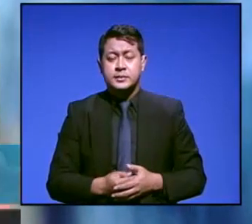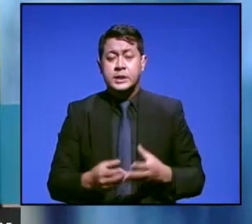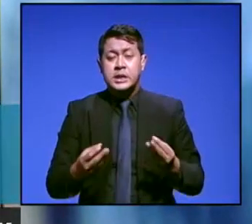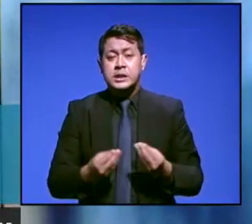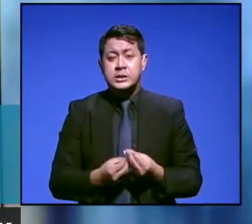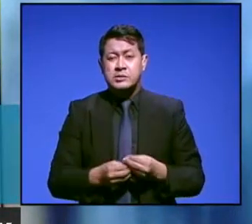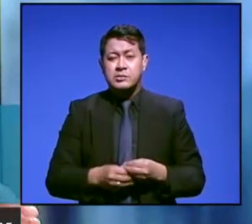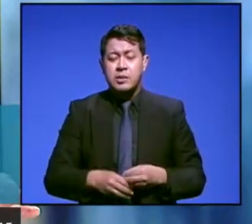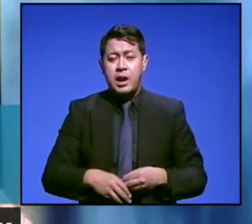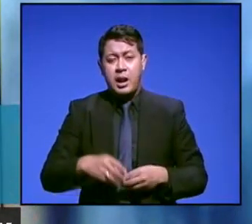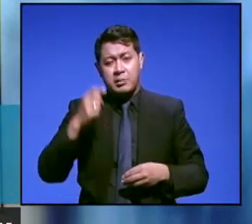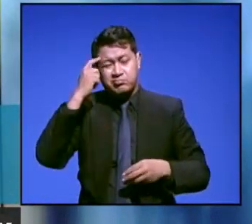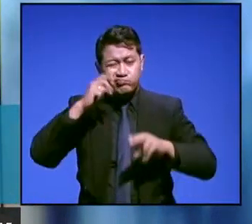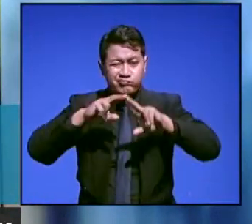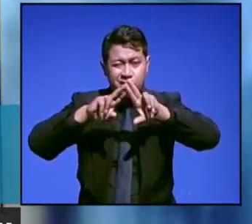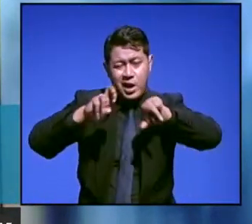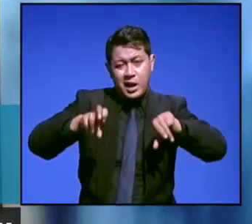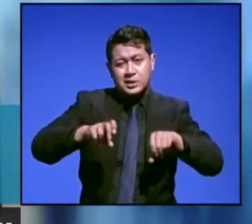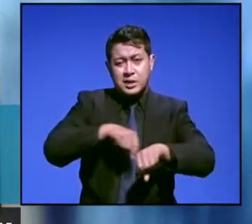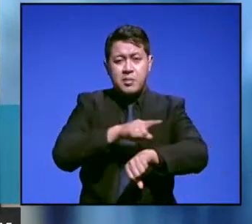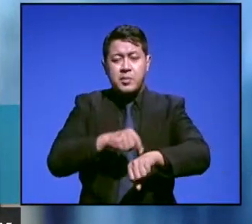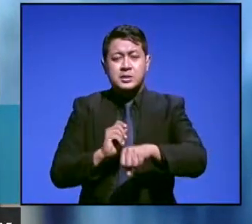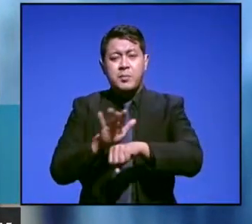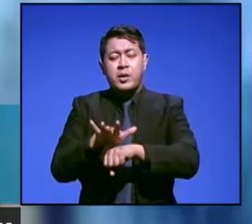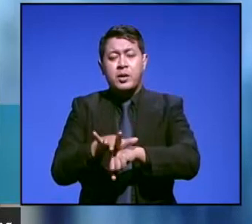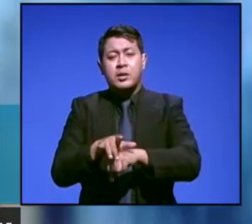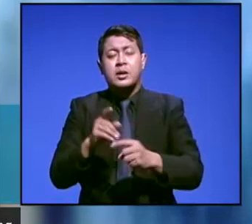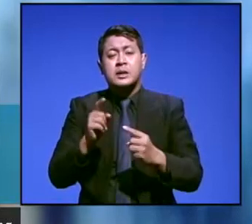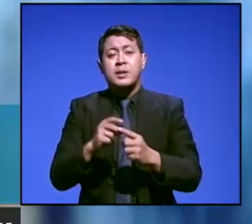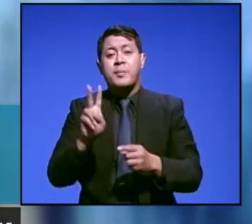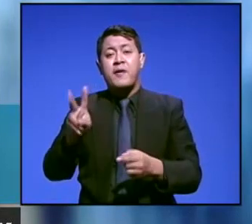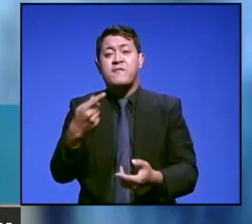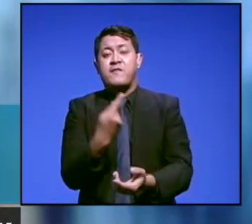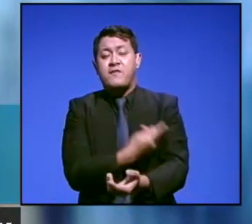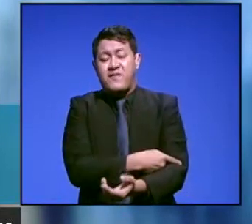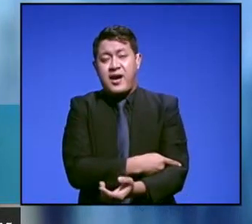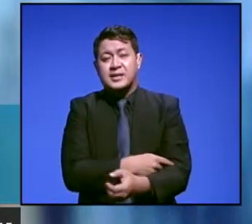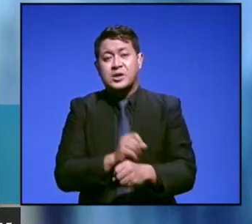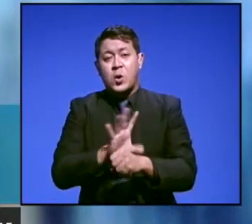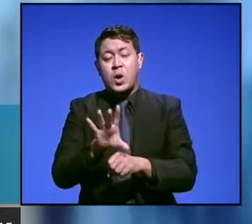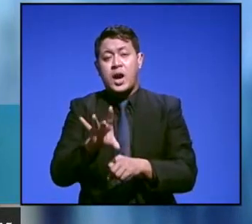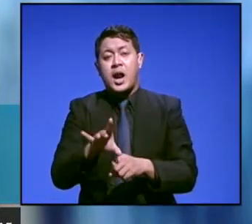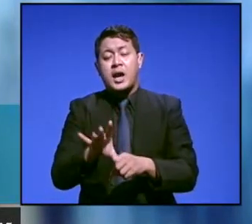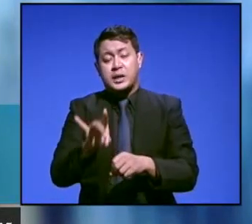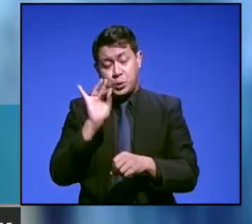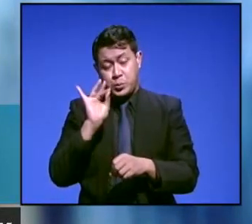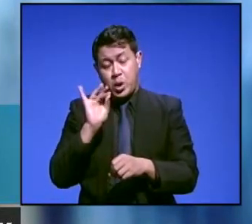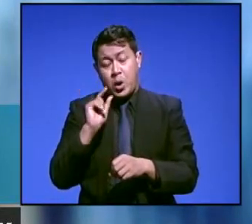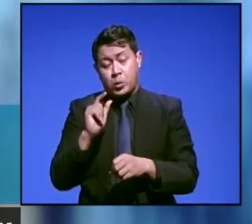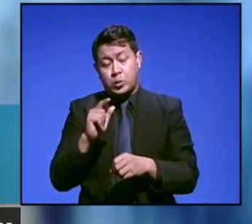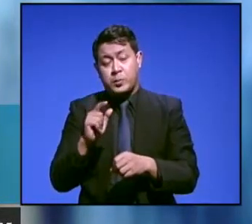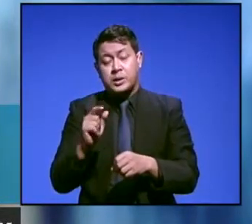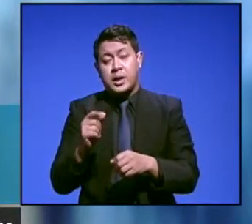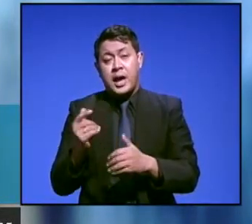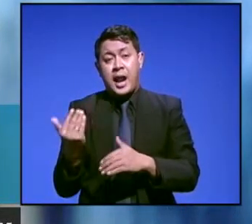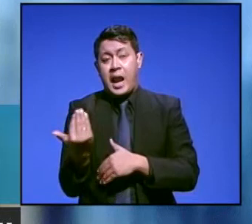Sejumlah analisa menyebut masa pandemi masih akan berlangsung hingga vaksin COVID-19 ditemukan. Nah, untuk bisa melewati masa